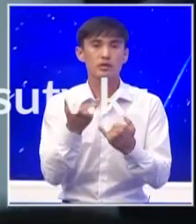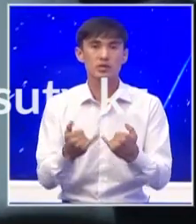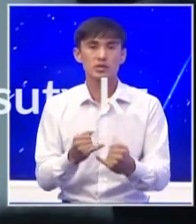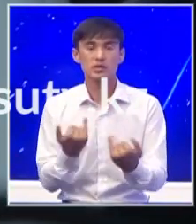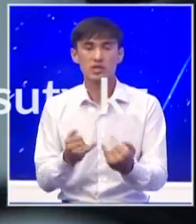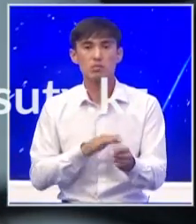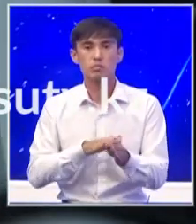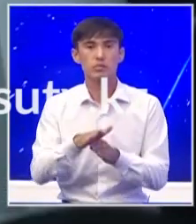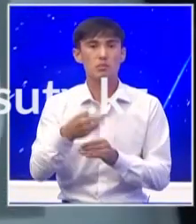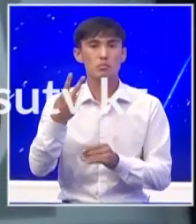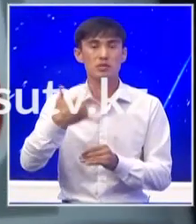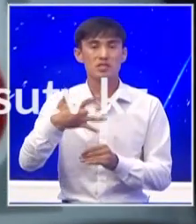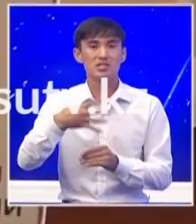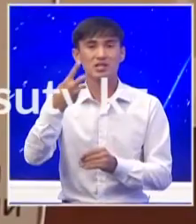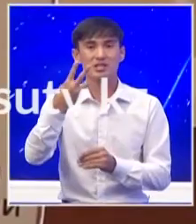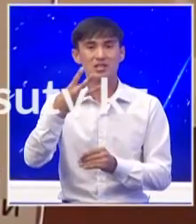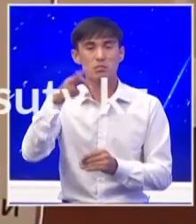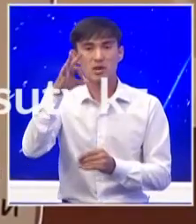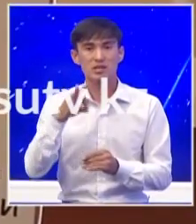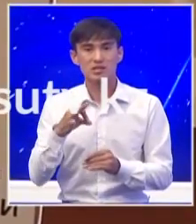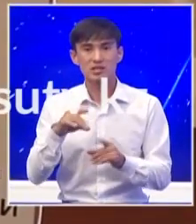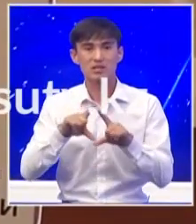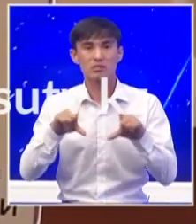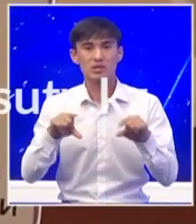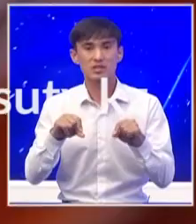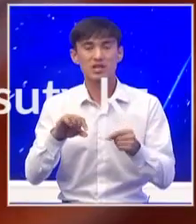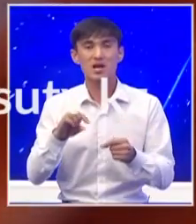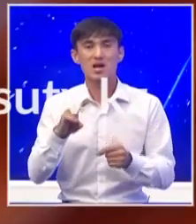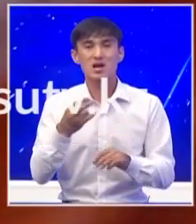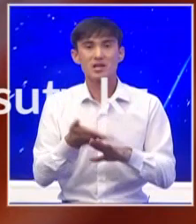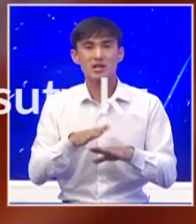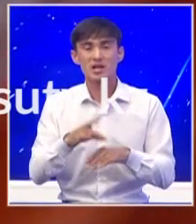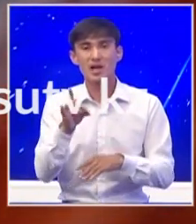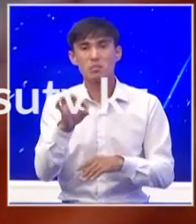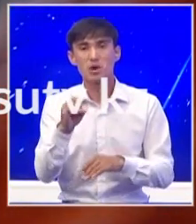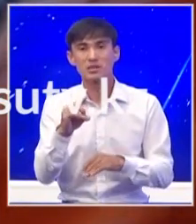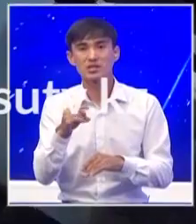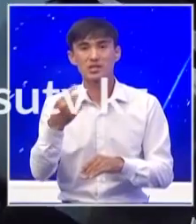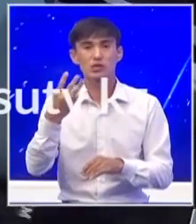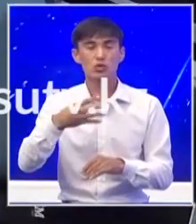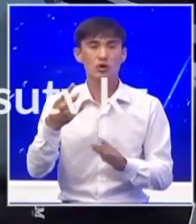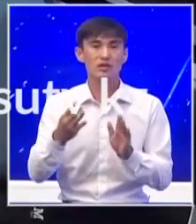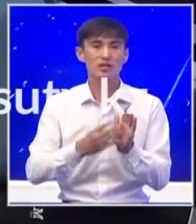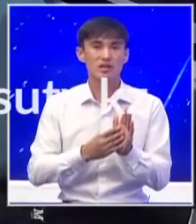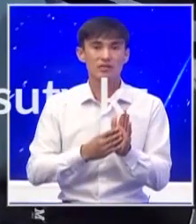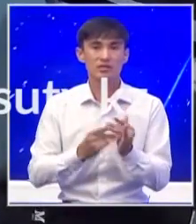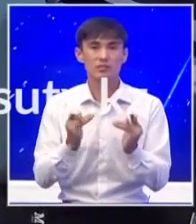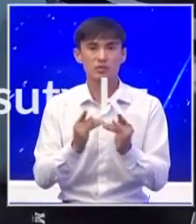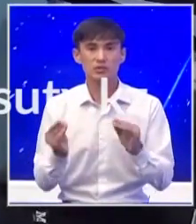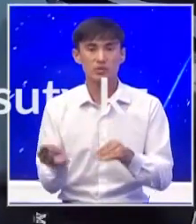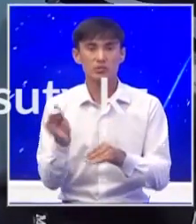заполнен на 53%, реанимационное отделение на 49%. А учитывая нынешнюю удручающую